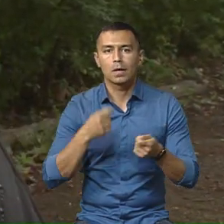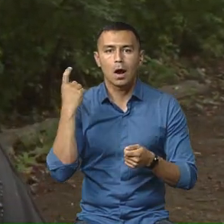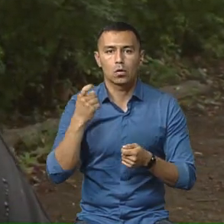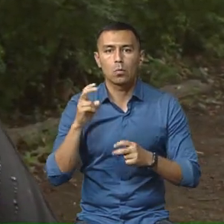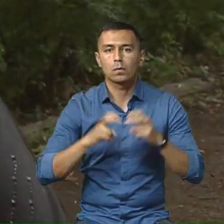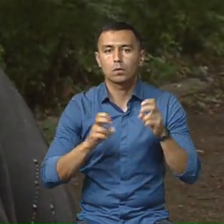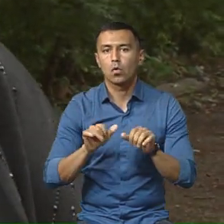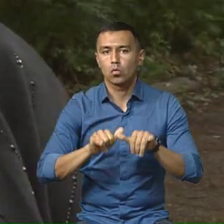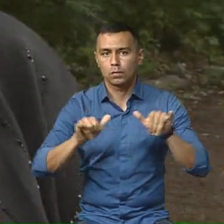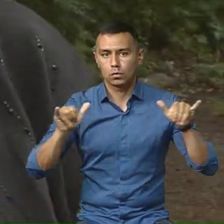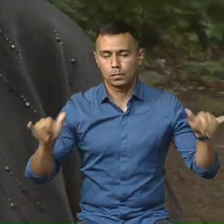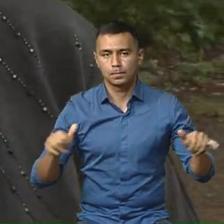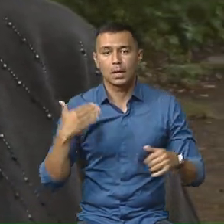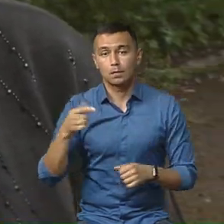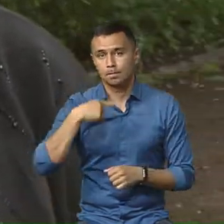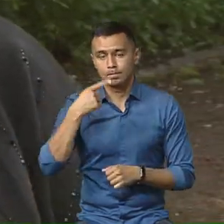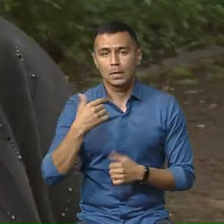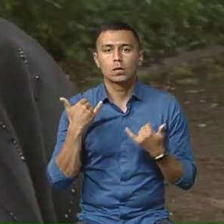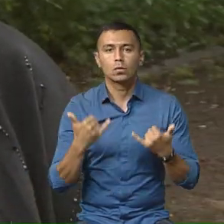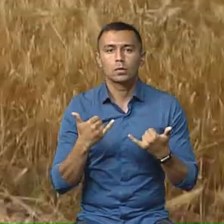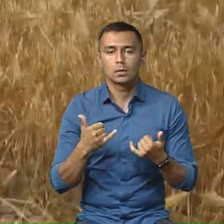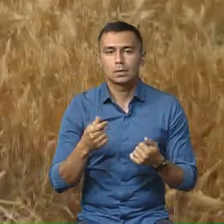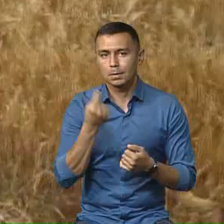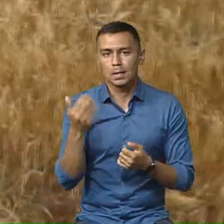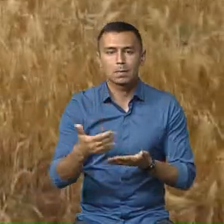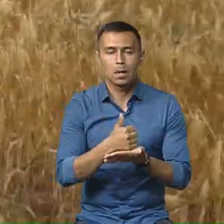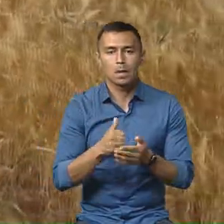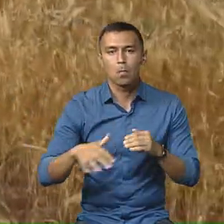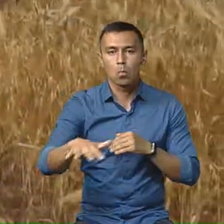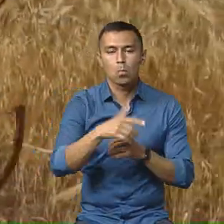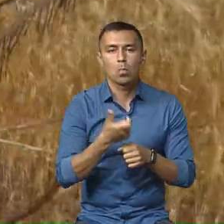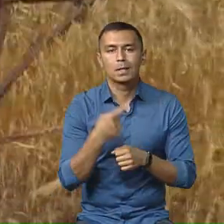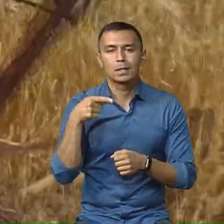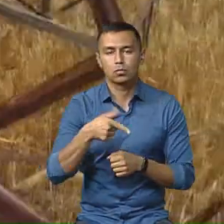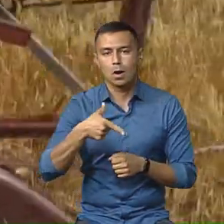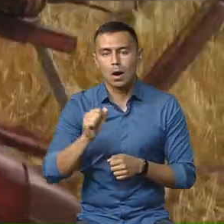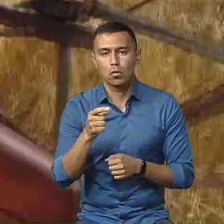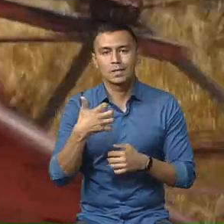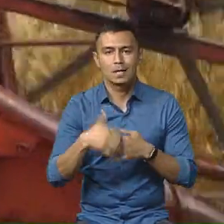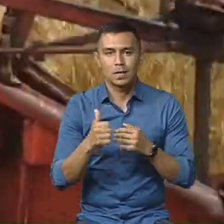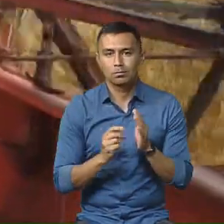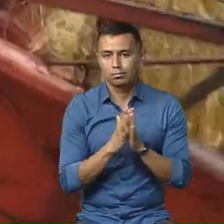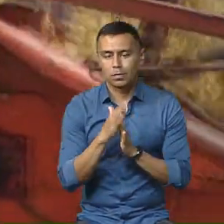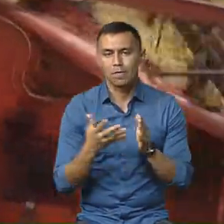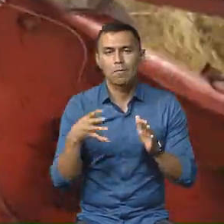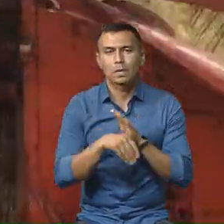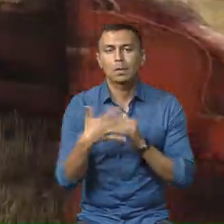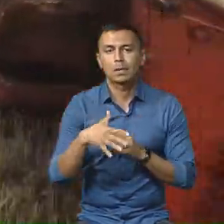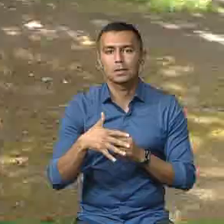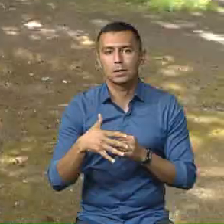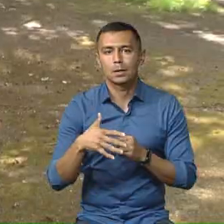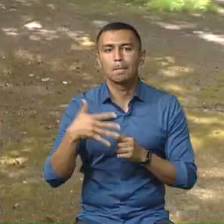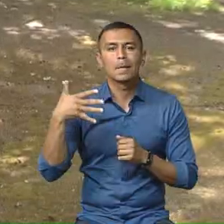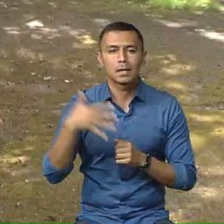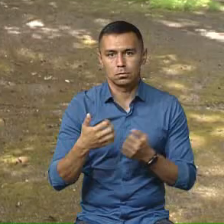агропромислового розвитку Ванда Сердюк. За її словами, на сьогодні ячменю зібрали на площі понад 1000 гектарів і його середня урожайність в межах 50 центнерів з